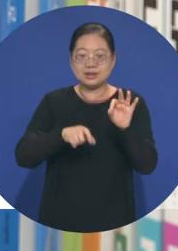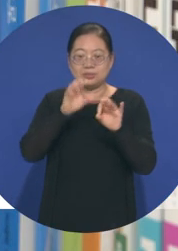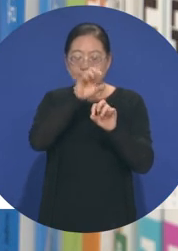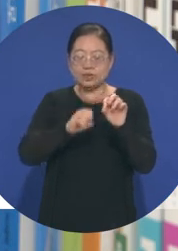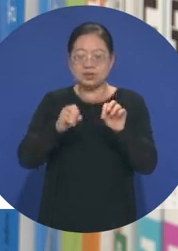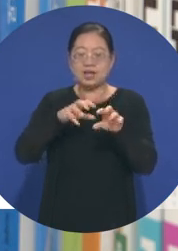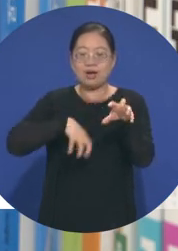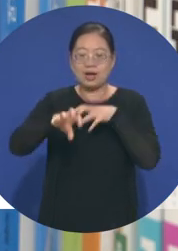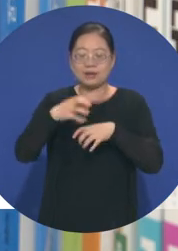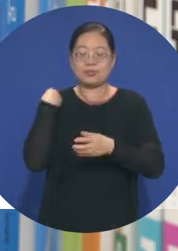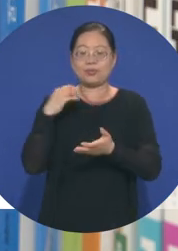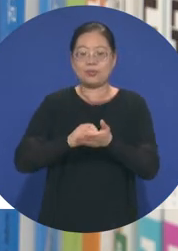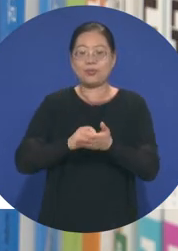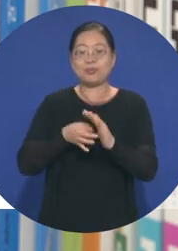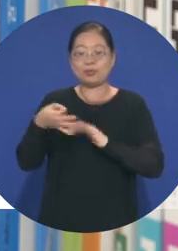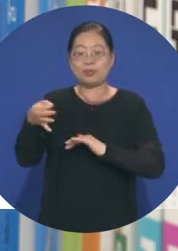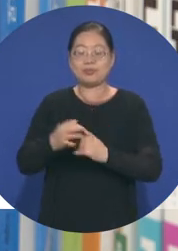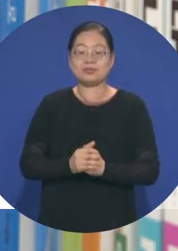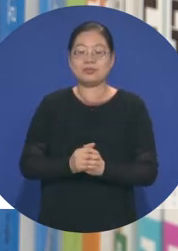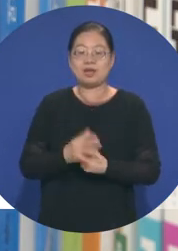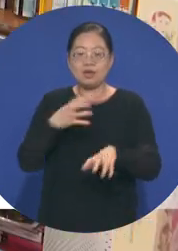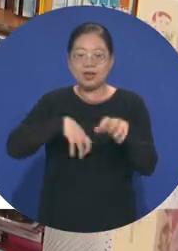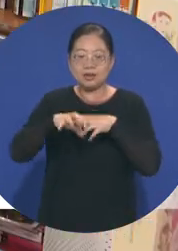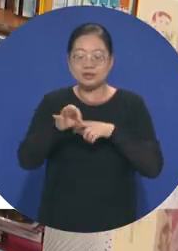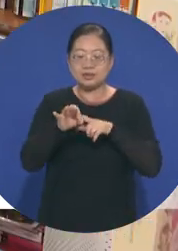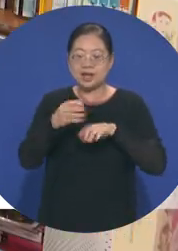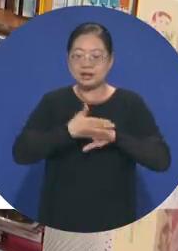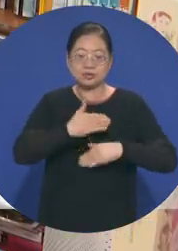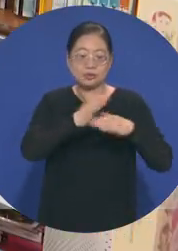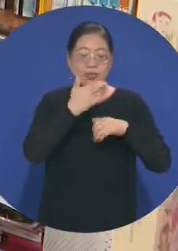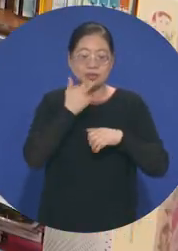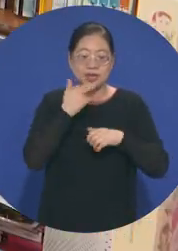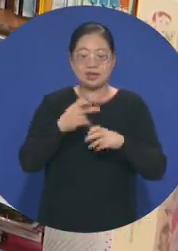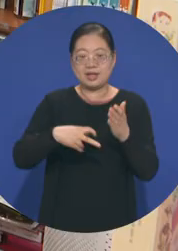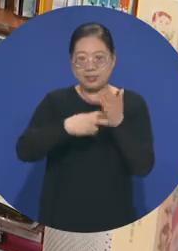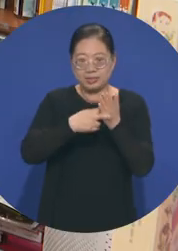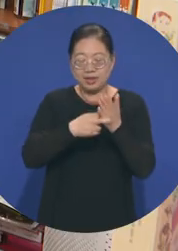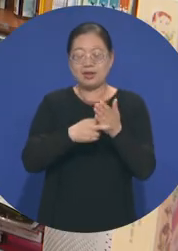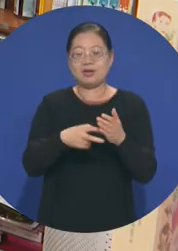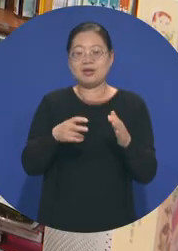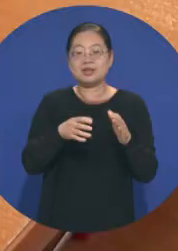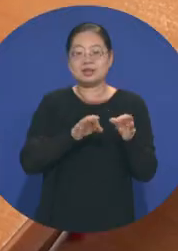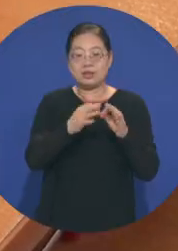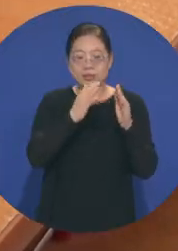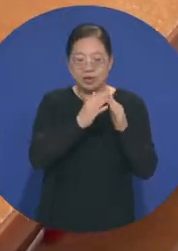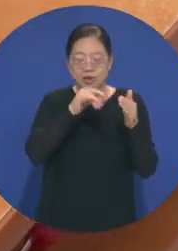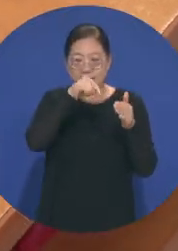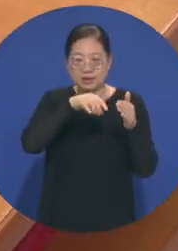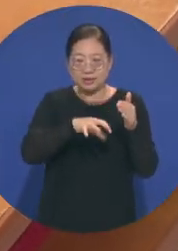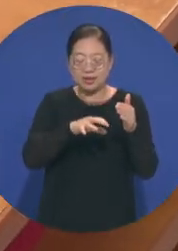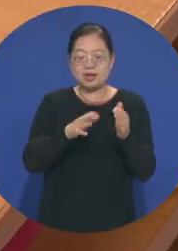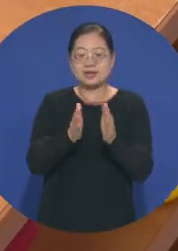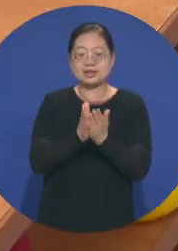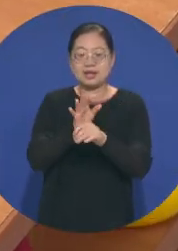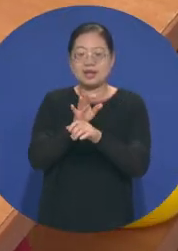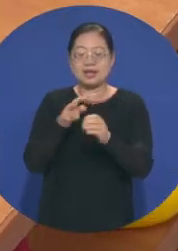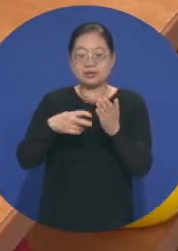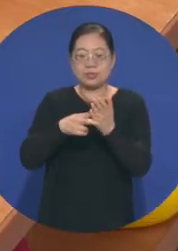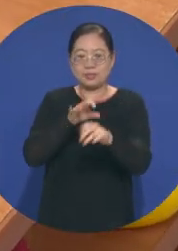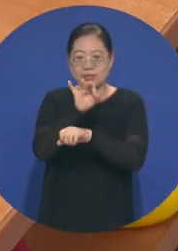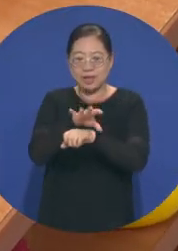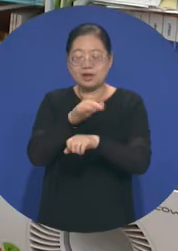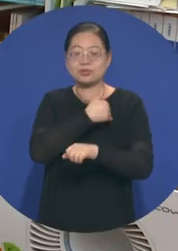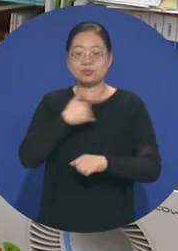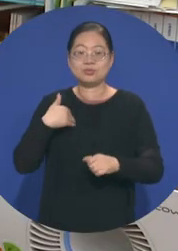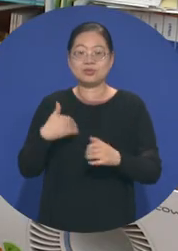지역화폐 계좌에 환급해 주는 사업입니다 환급은 다른 절차 없이 지역화폐 감행이 지역서점에서 도서를